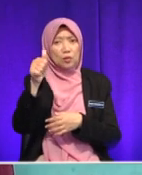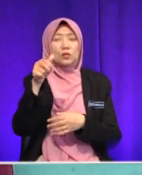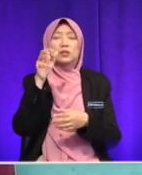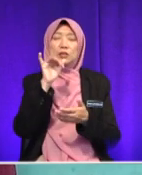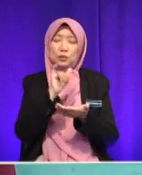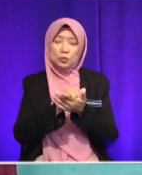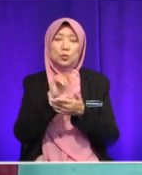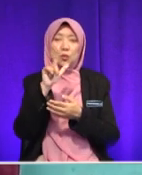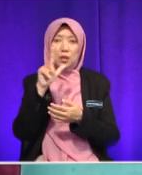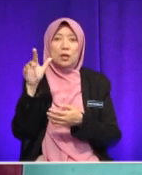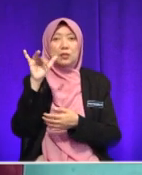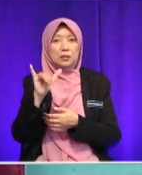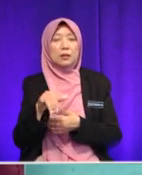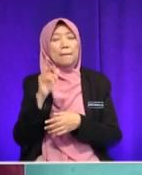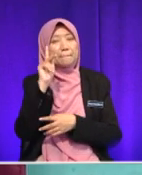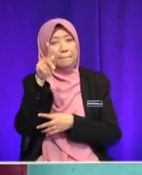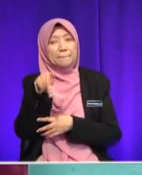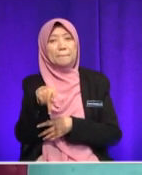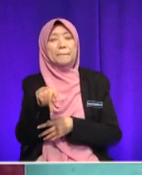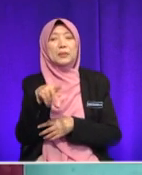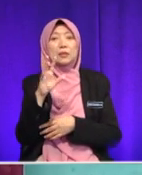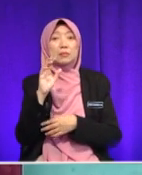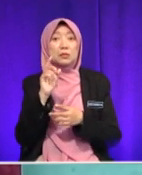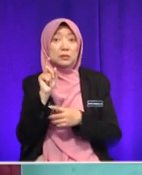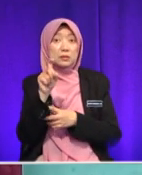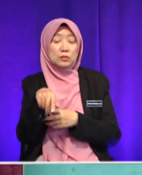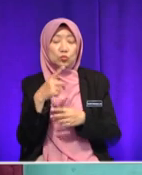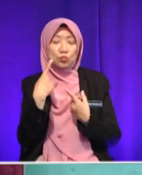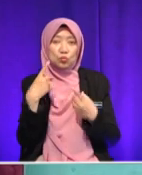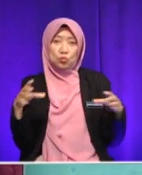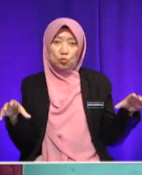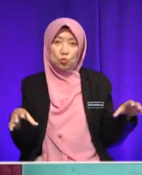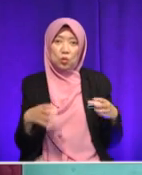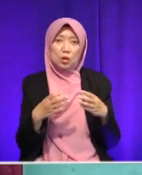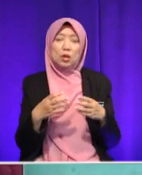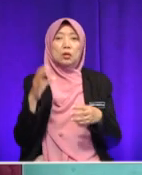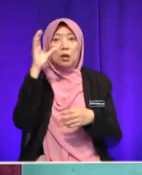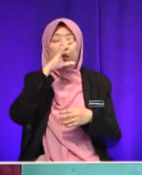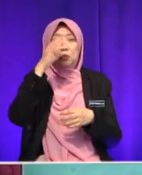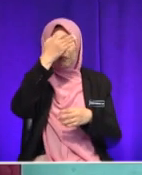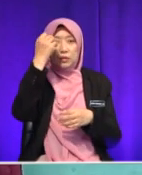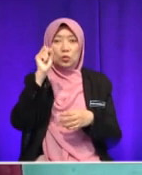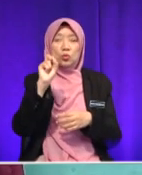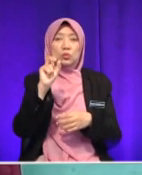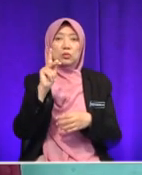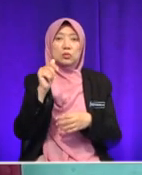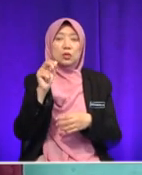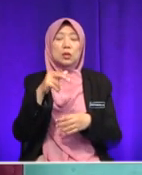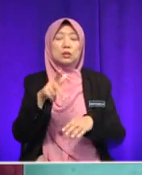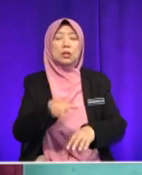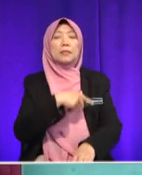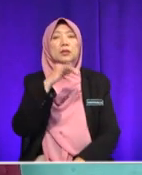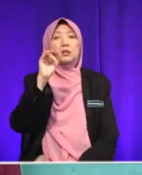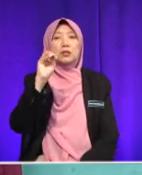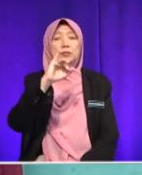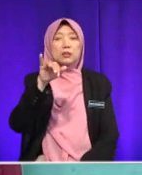yang sepatutnya anda buat. Sebenarnya untuk mencari faktor skala, apa yang anda kena buat adalah panjang image bahagi